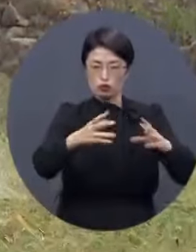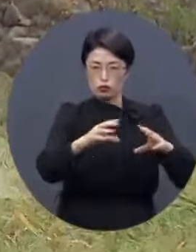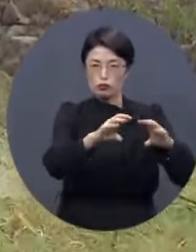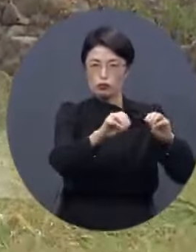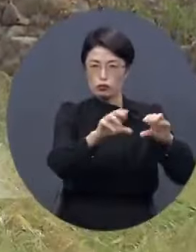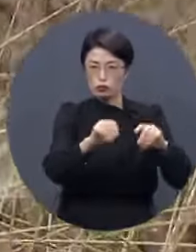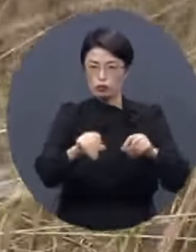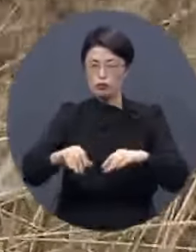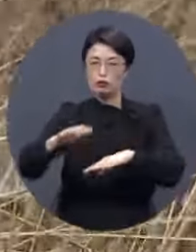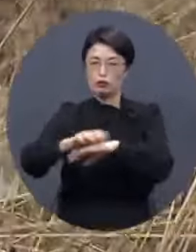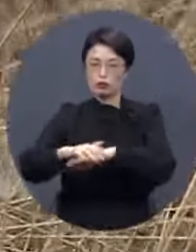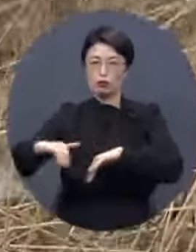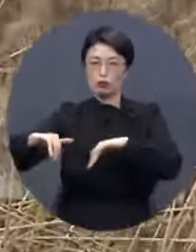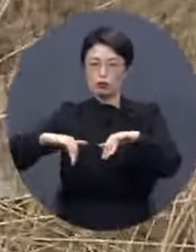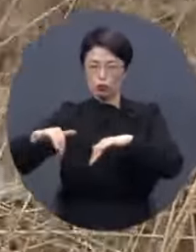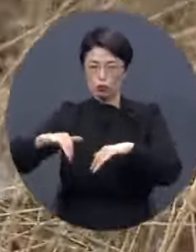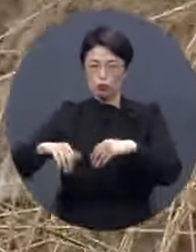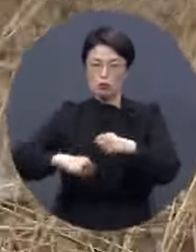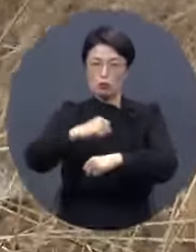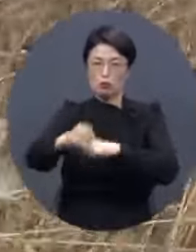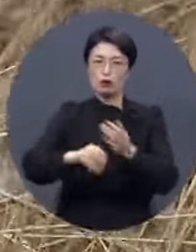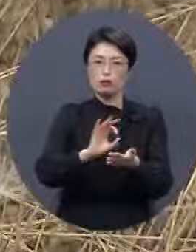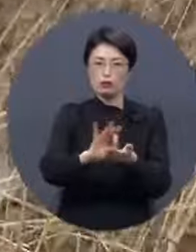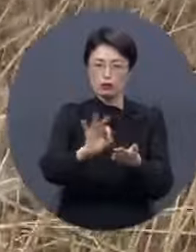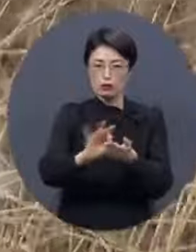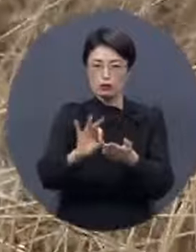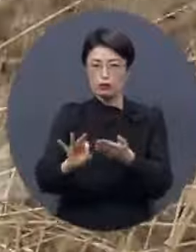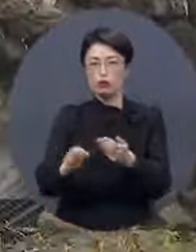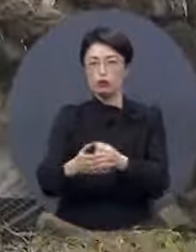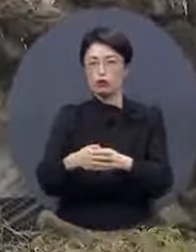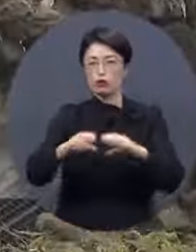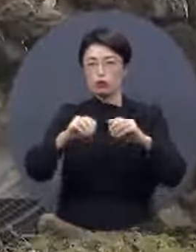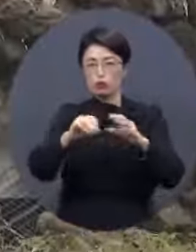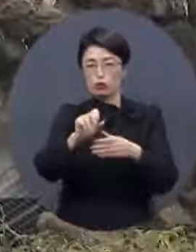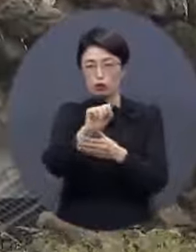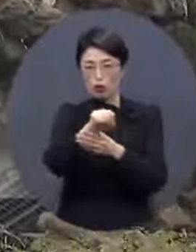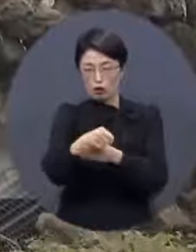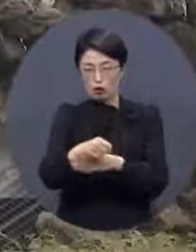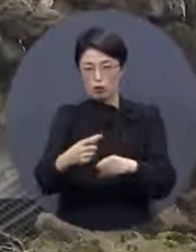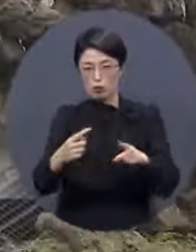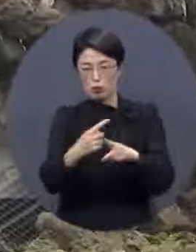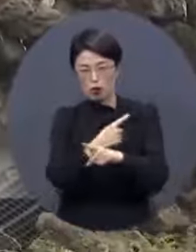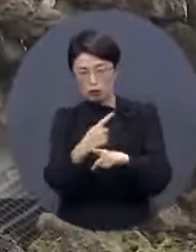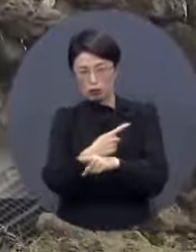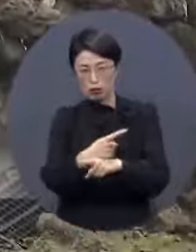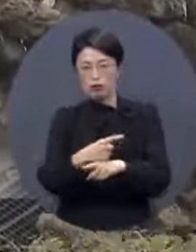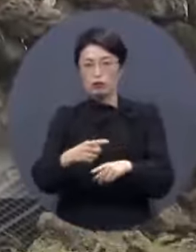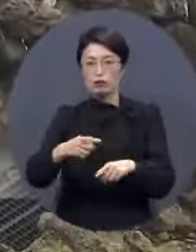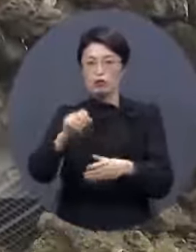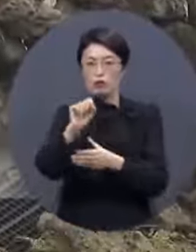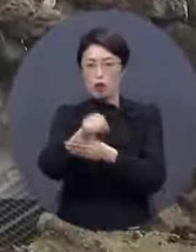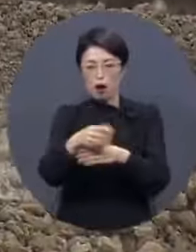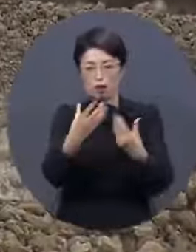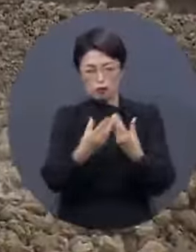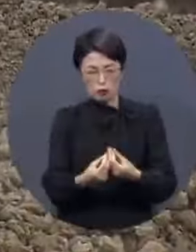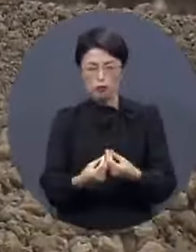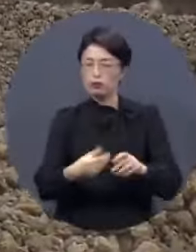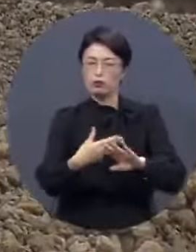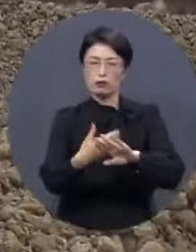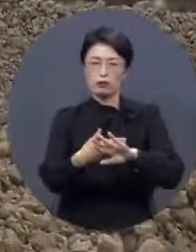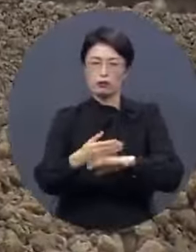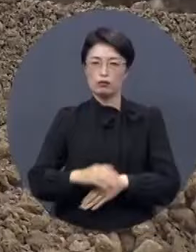무단 점유했고 토지 형질 변경 면적과 일부 시설의 무게와 위치도 허가 내용과